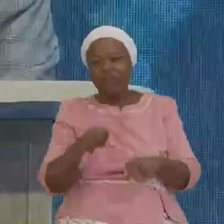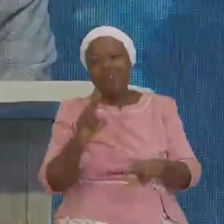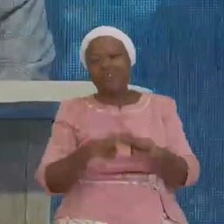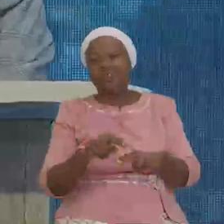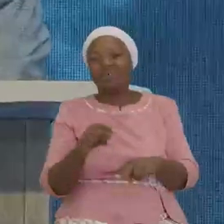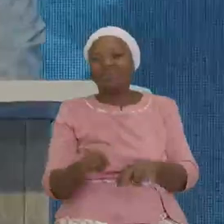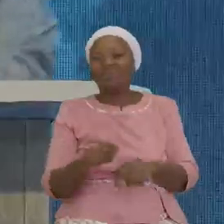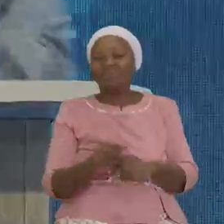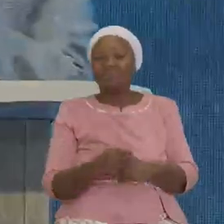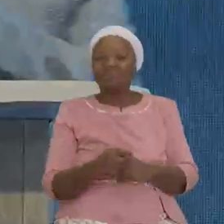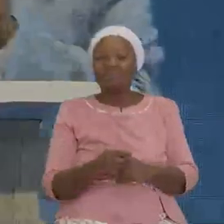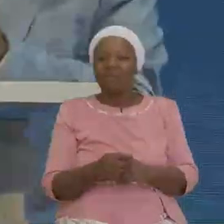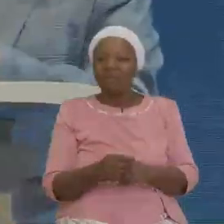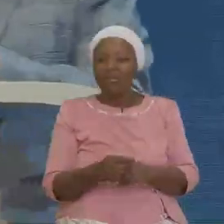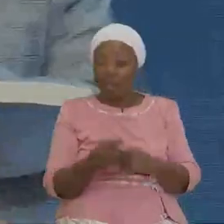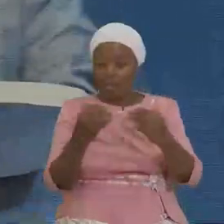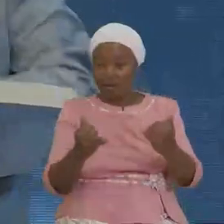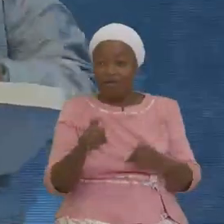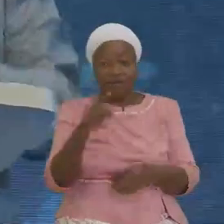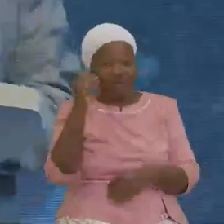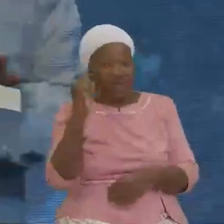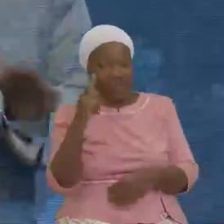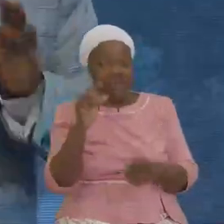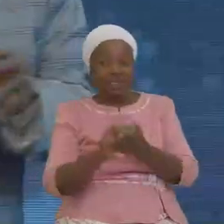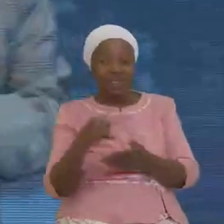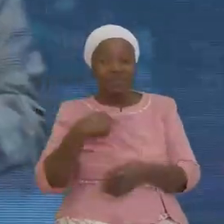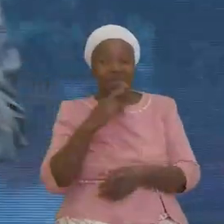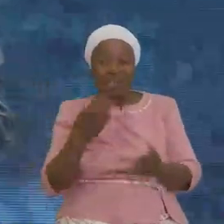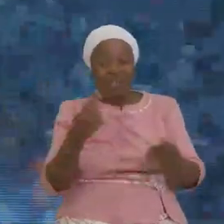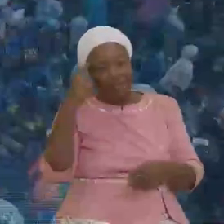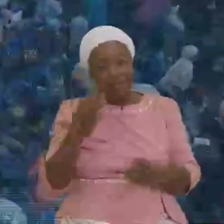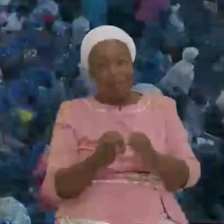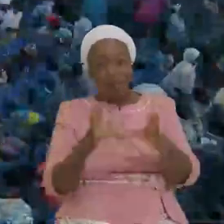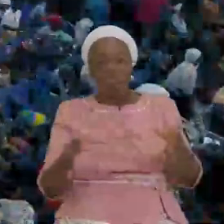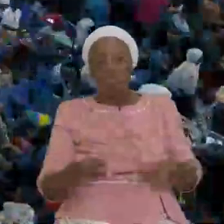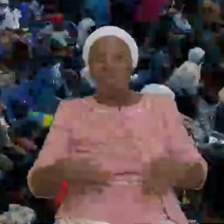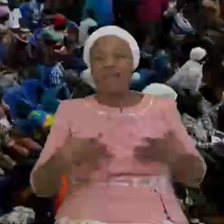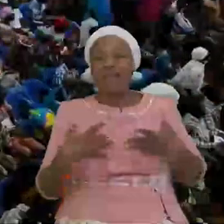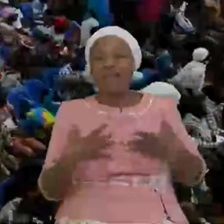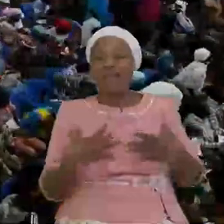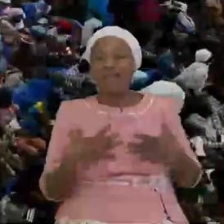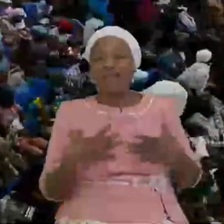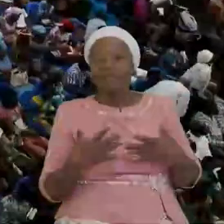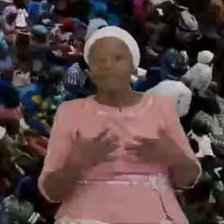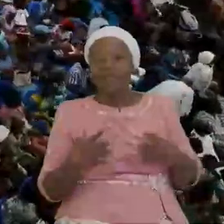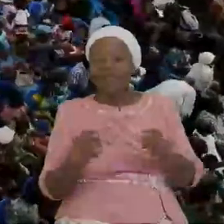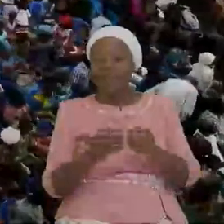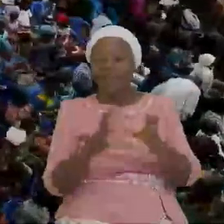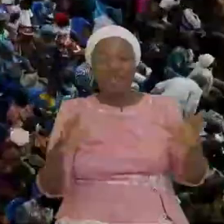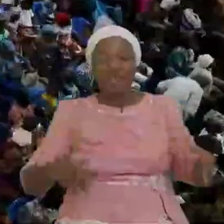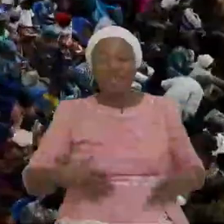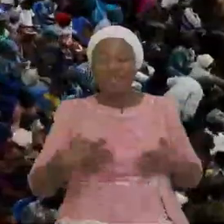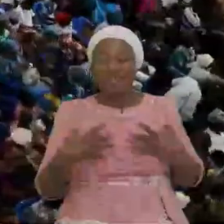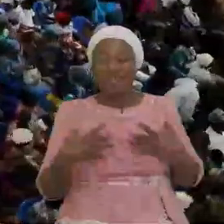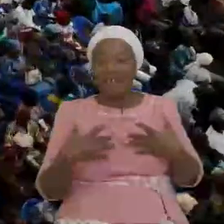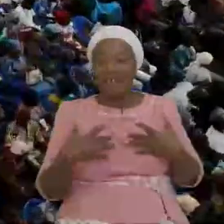Amen. Que le Seigneur vous bénisse, asseyez-vous. Déjà, vous comprenez que nous sommes ici pour